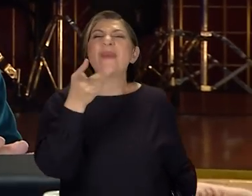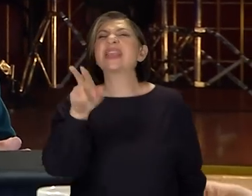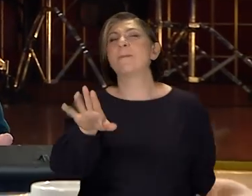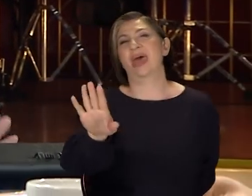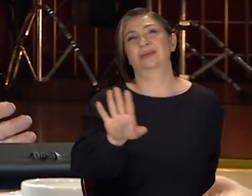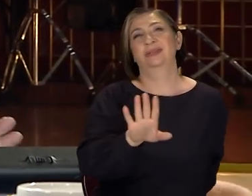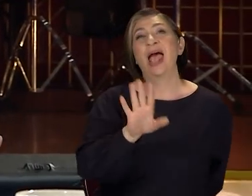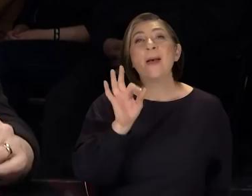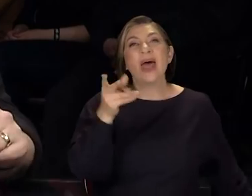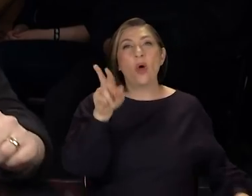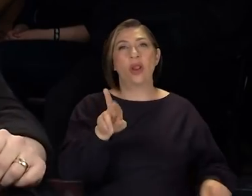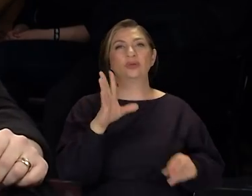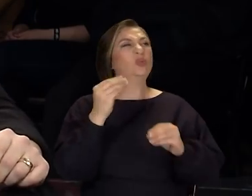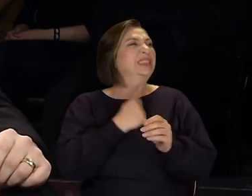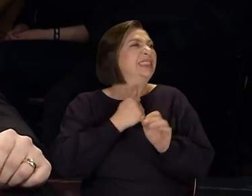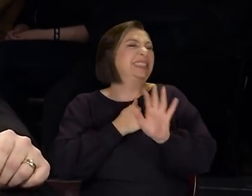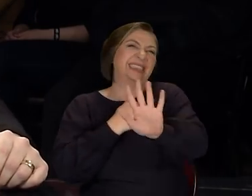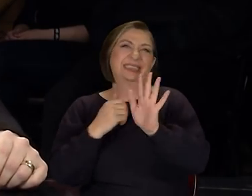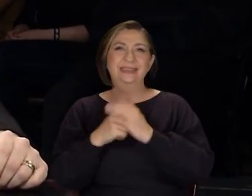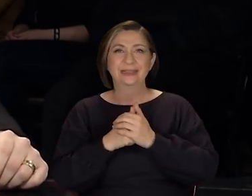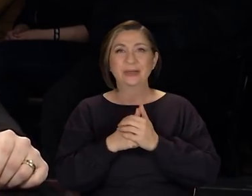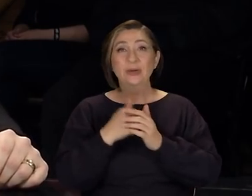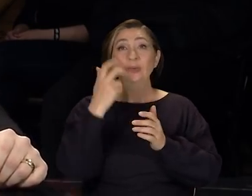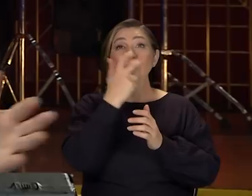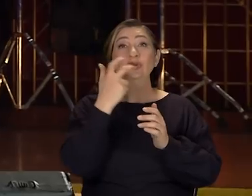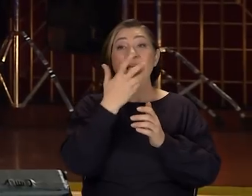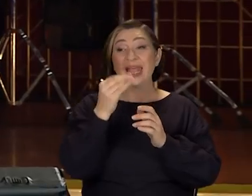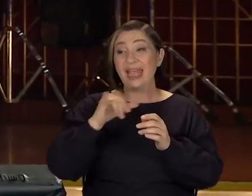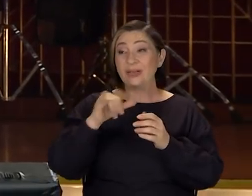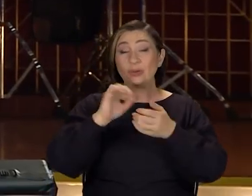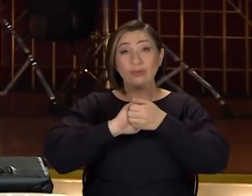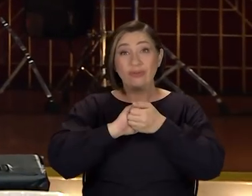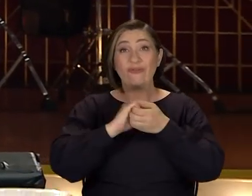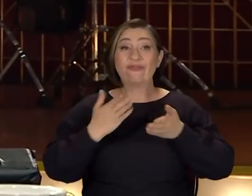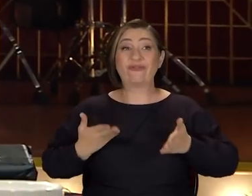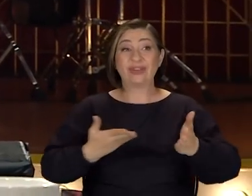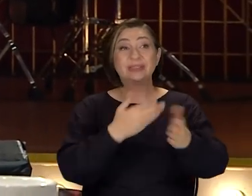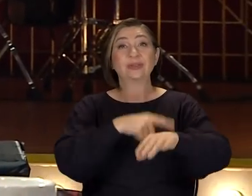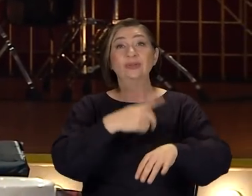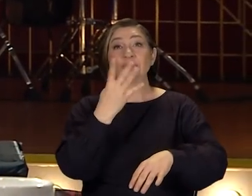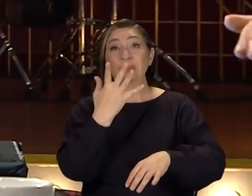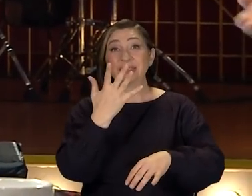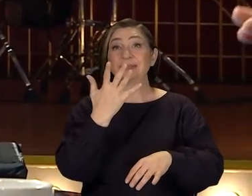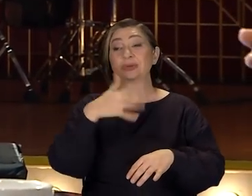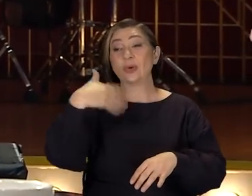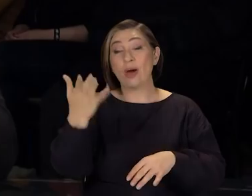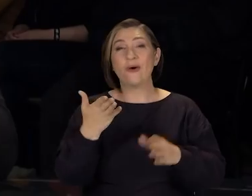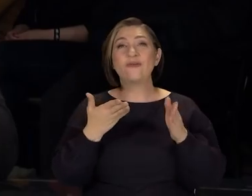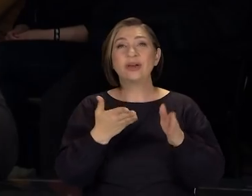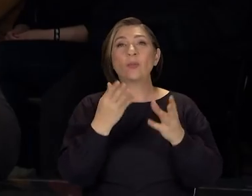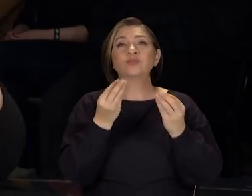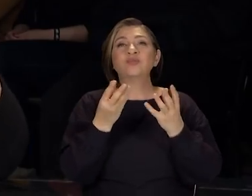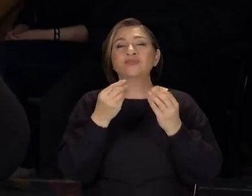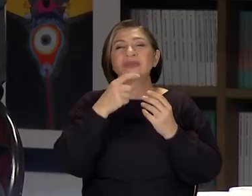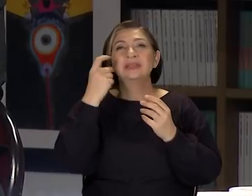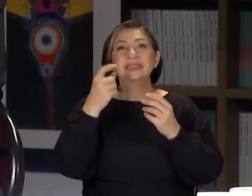geber. Hemen geber, çok sıkıcı. Müzisyenin en yakın dostu fırınlardır. Fırınlar. Gece 4'ten 5'ten sonra. Abi oyun